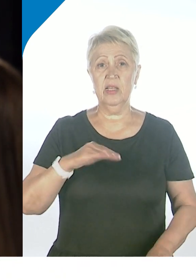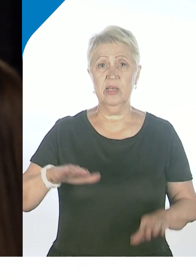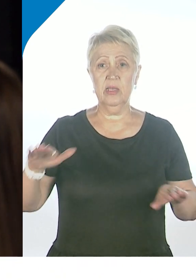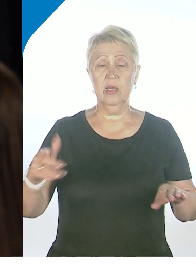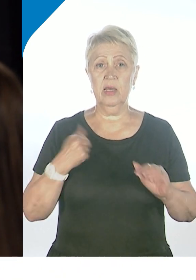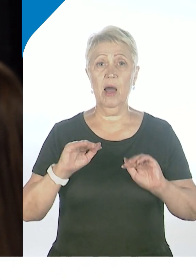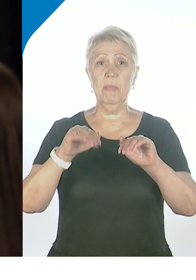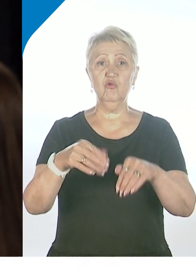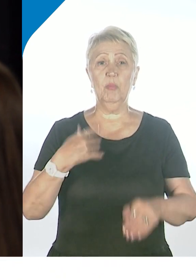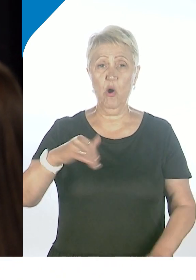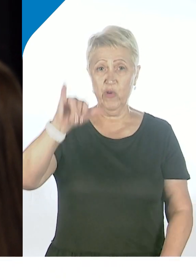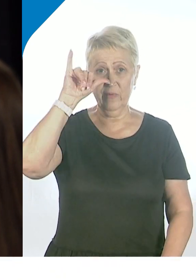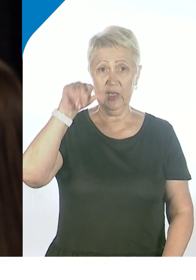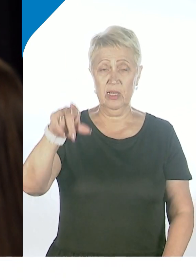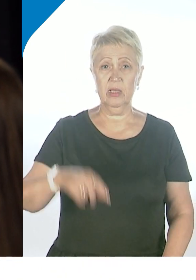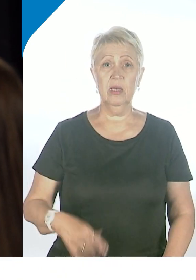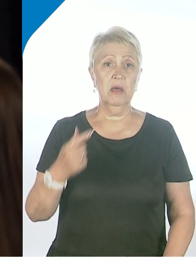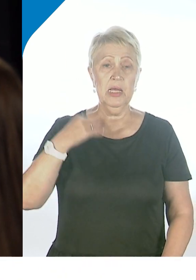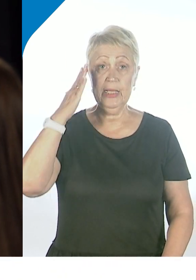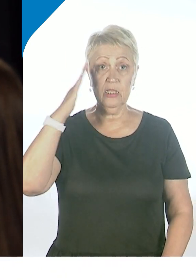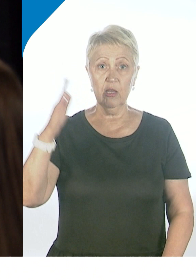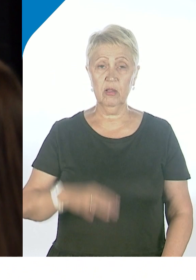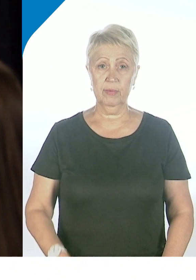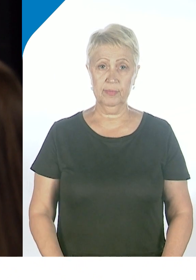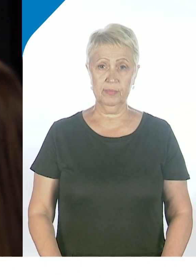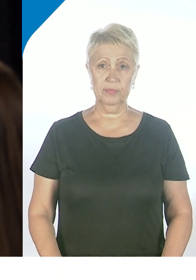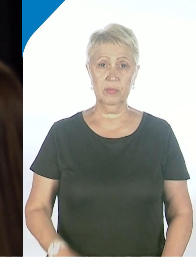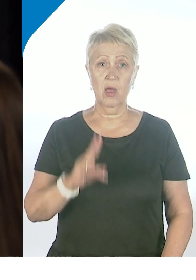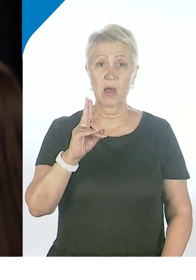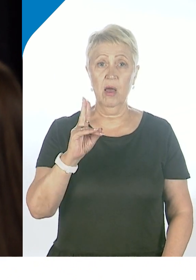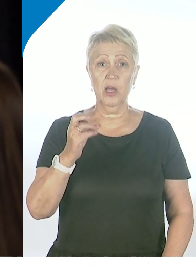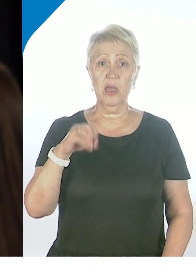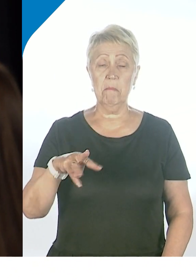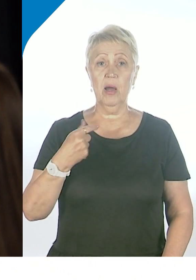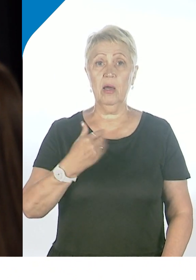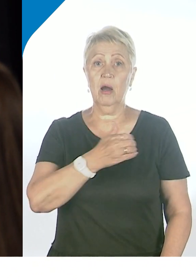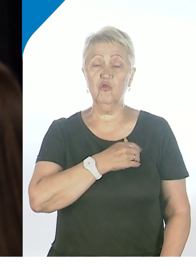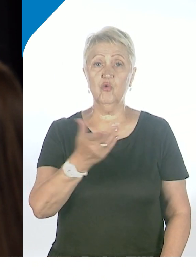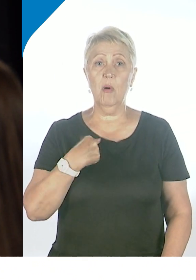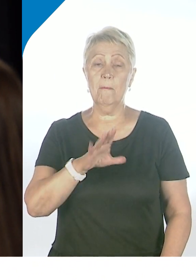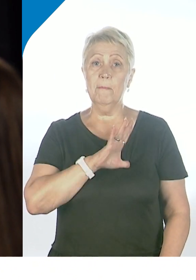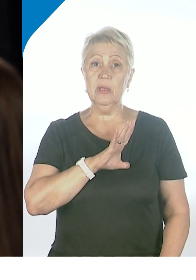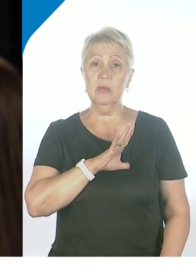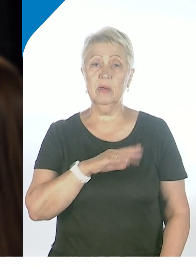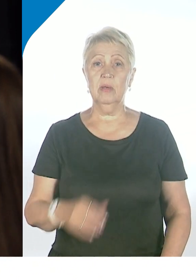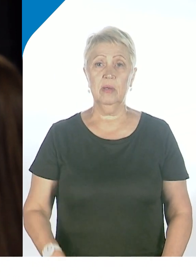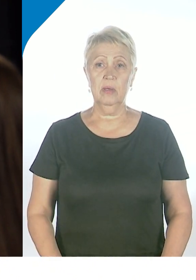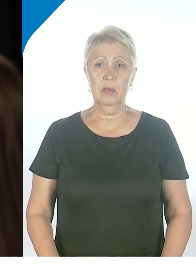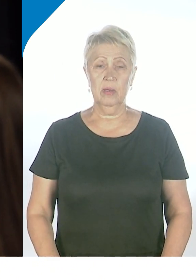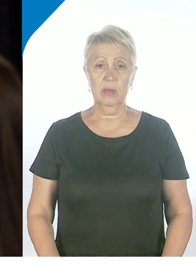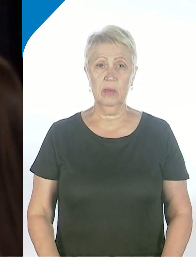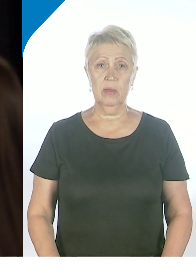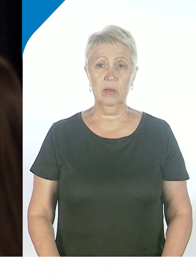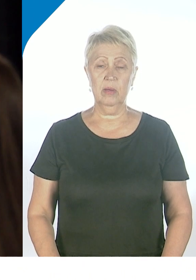в университет, не знал все-таки, кем я хочу быть, кем я хочу стать, что мне интересно, потому что по